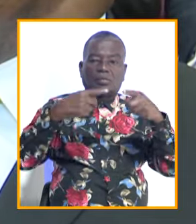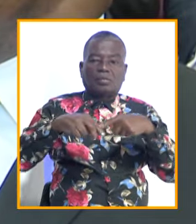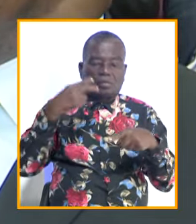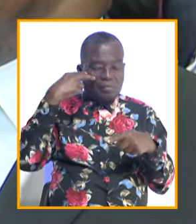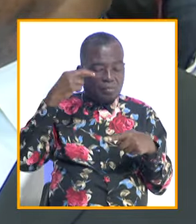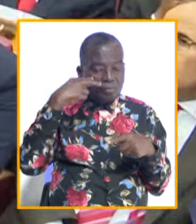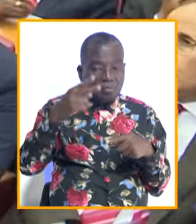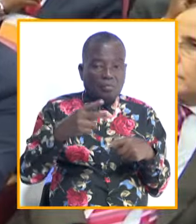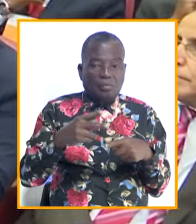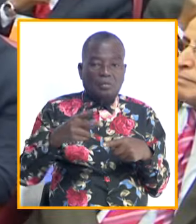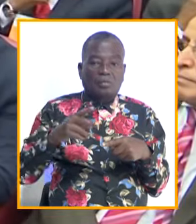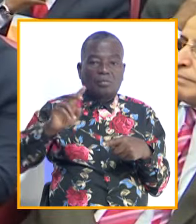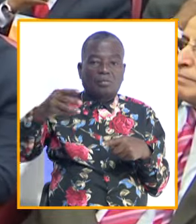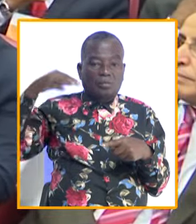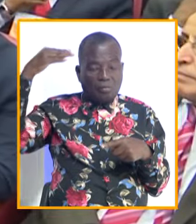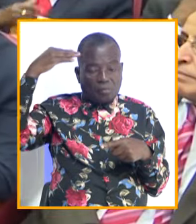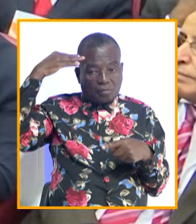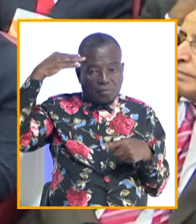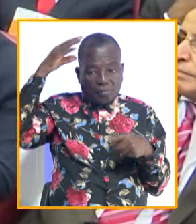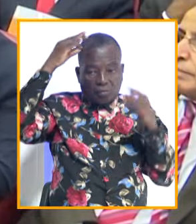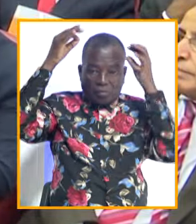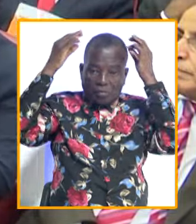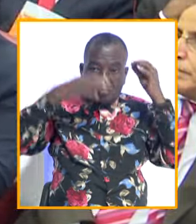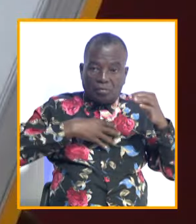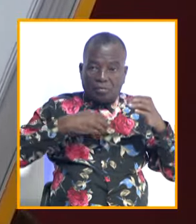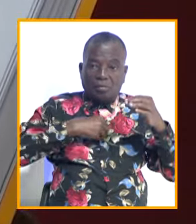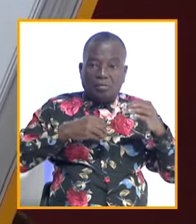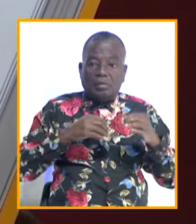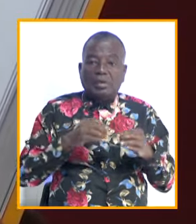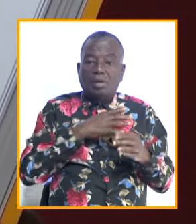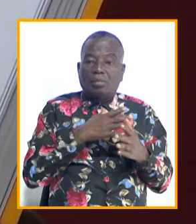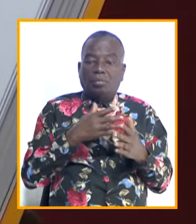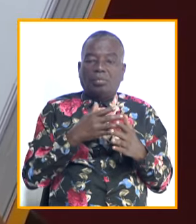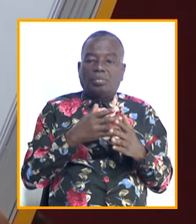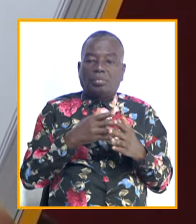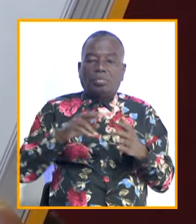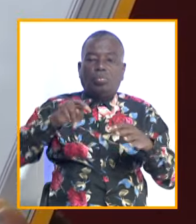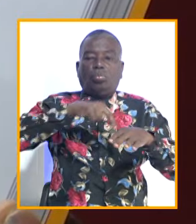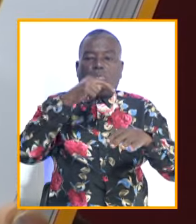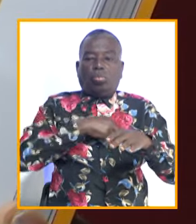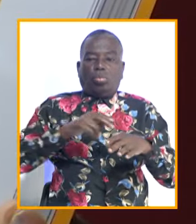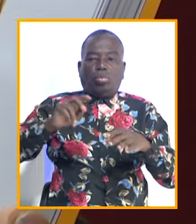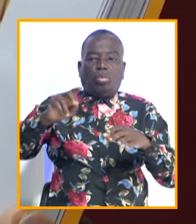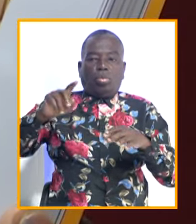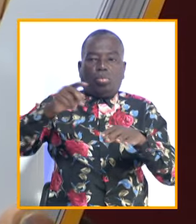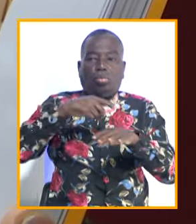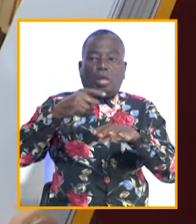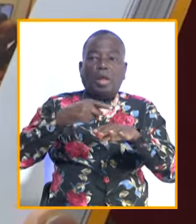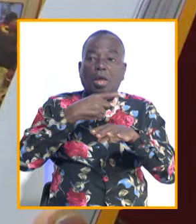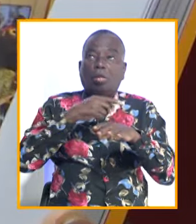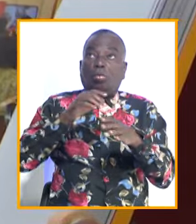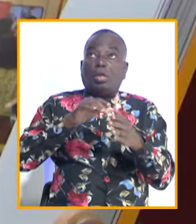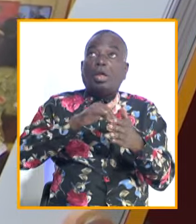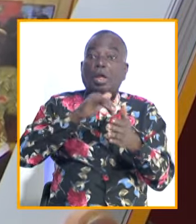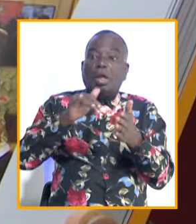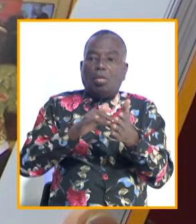Le Premier ministre Robert Begré-Mambé, lui, situe bien l'intérêt d'un tel outil. Au niveau du gouvernement, le Centre